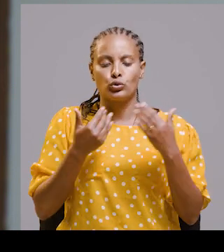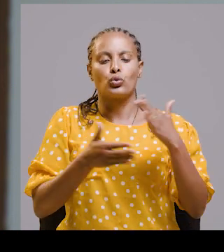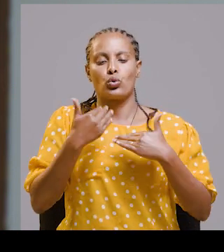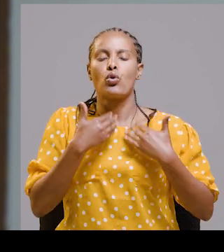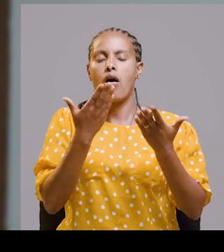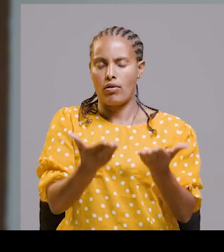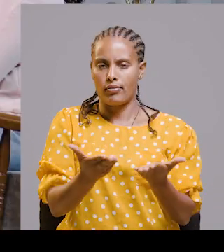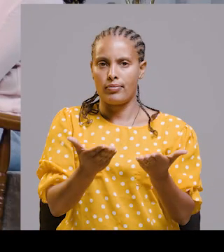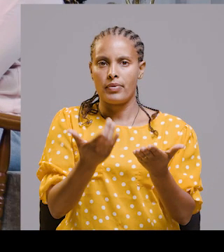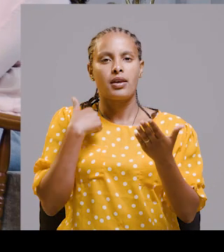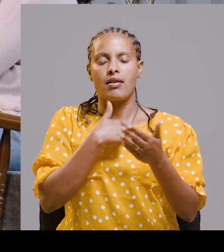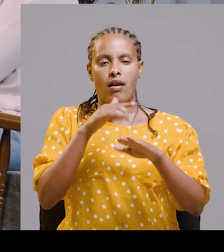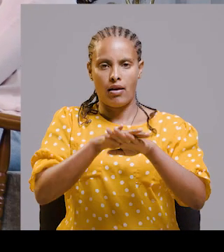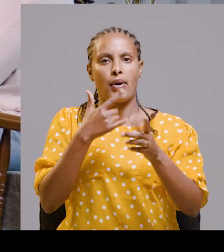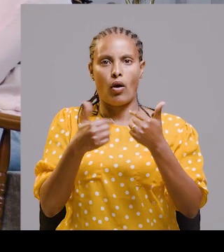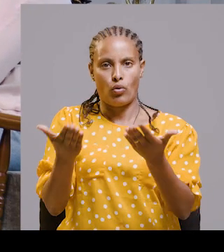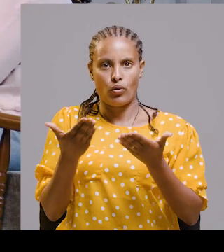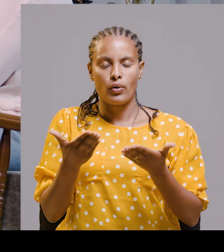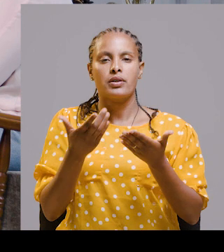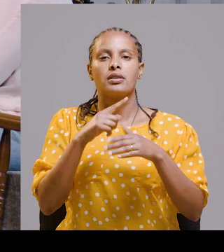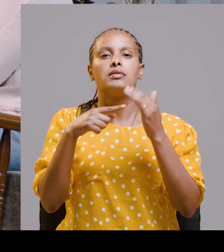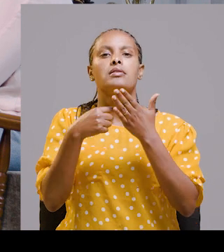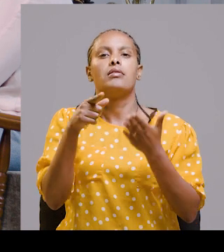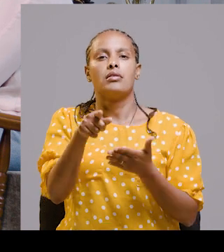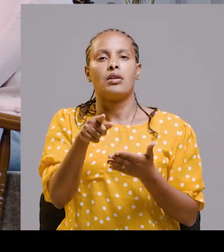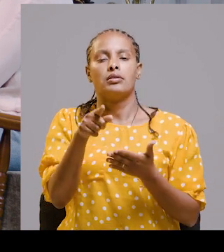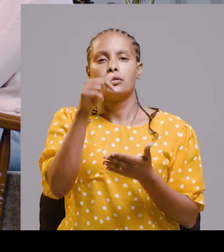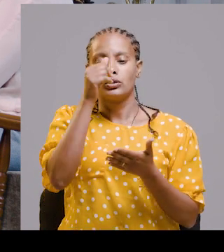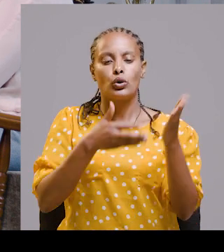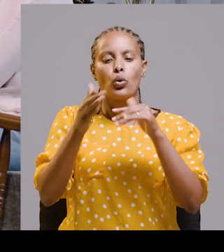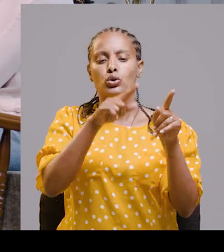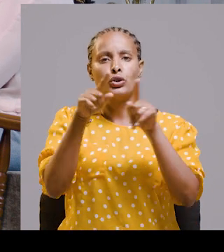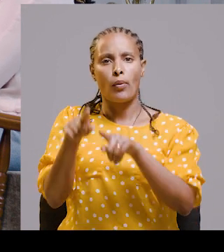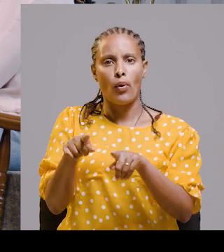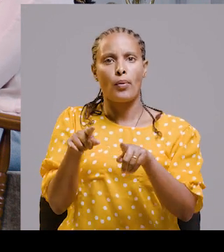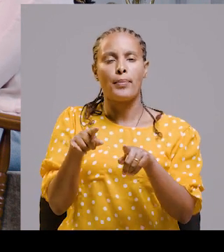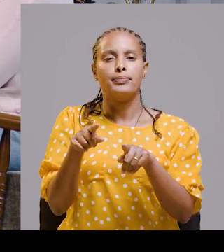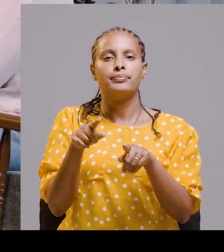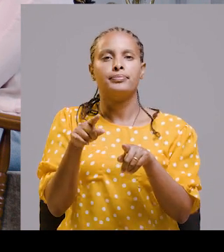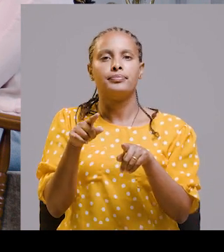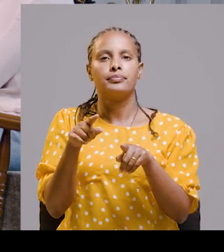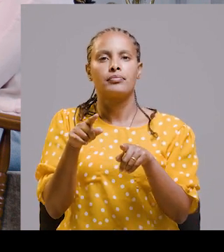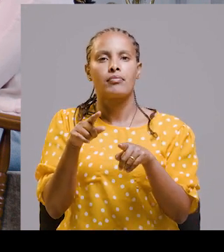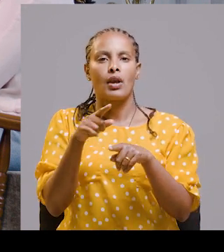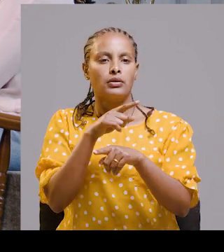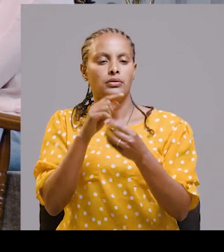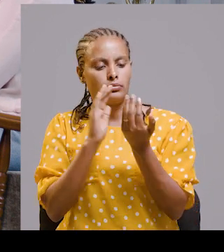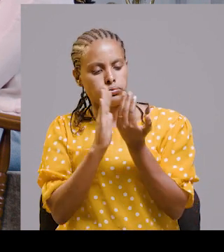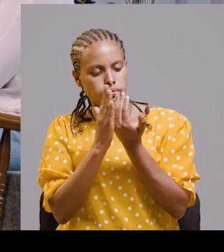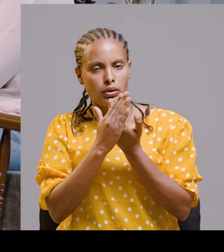ነገር ግን የተለያዩ ችግሮች ኖሯቸው እኛ ጋር ይመጣሉ እና እነዛን ችግሮች ደግሞ